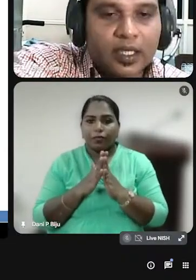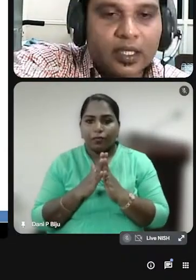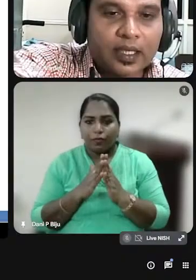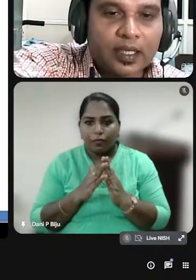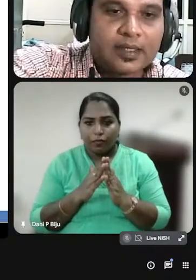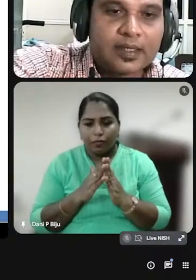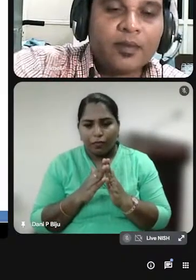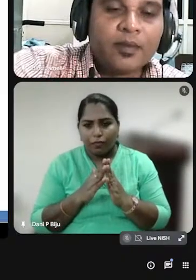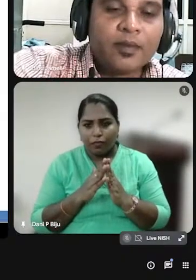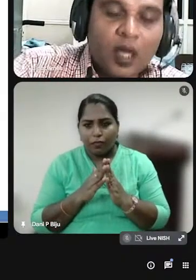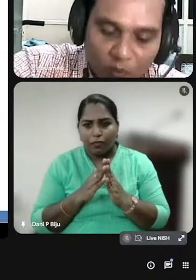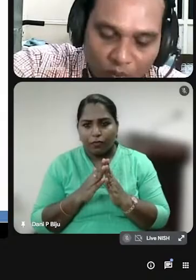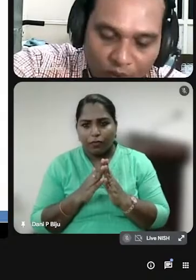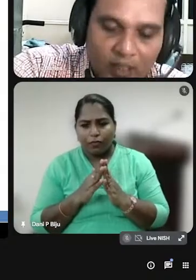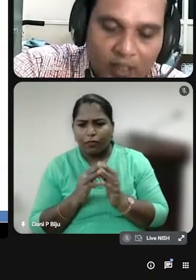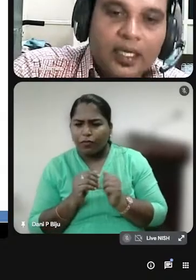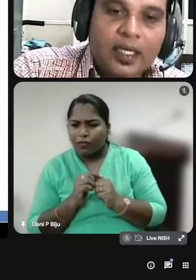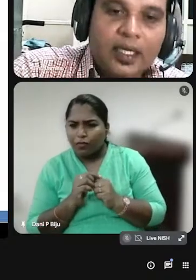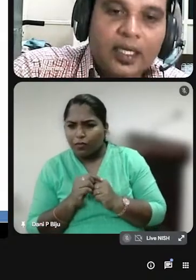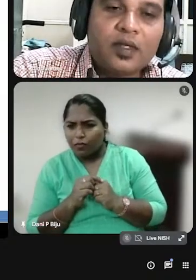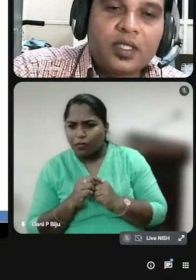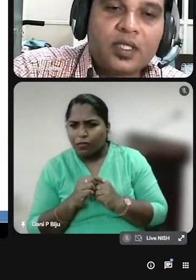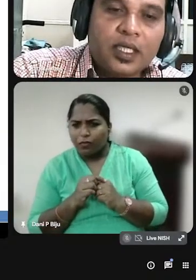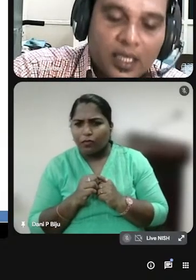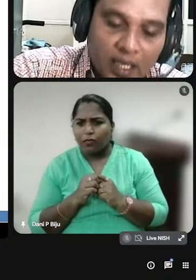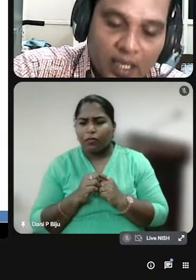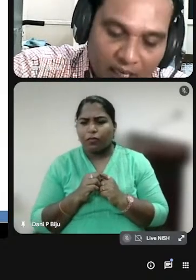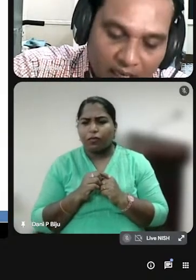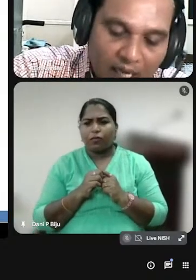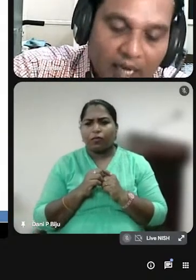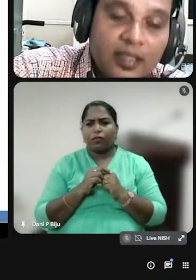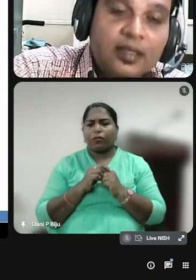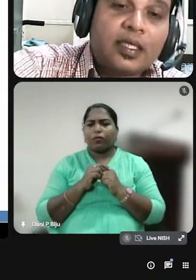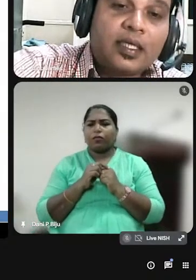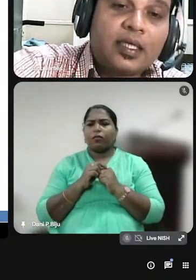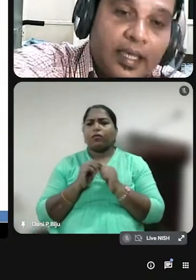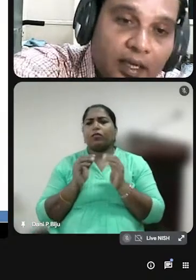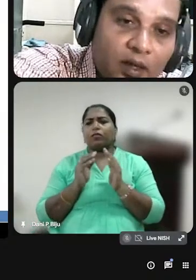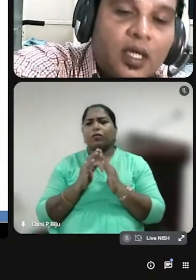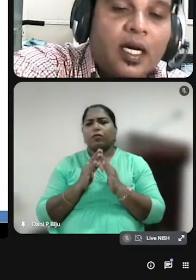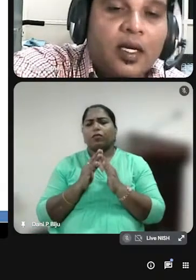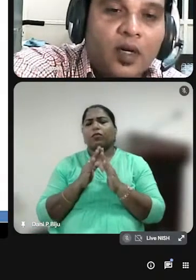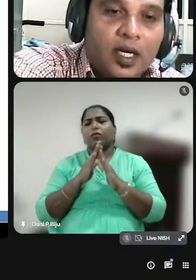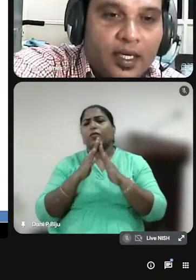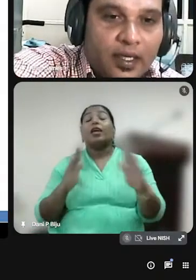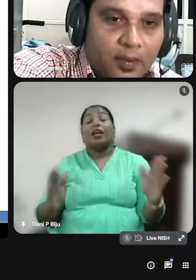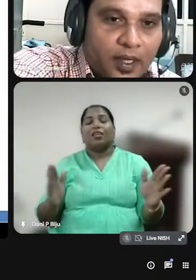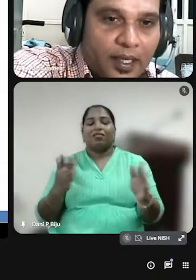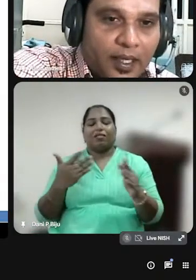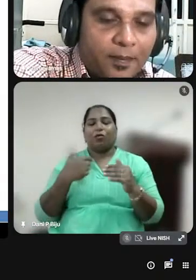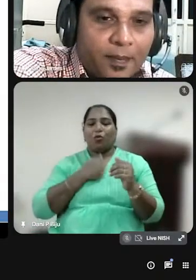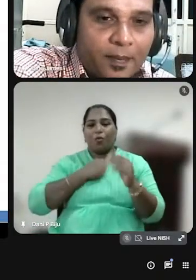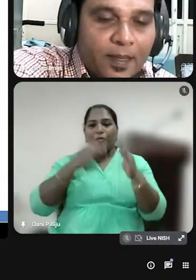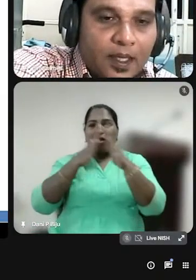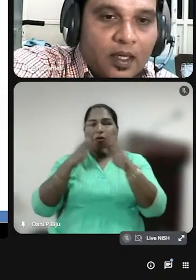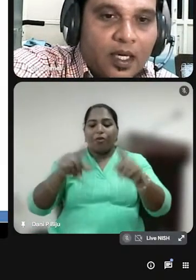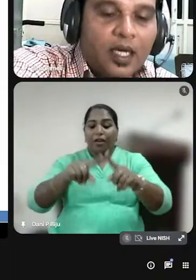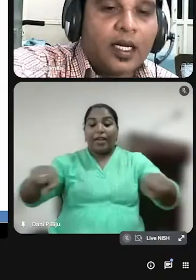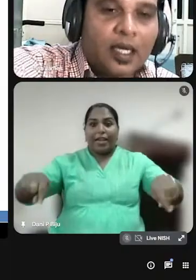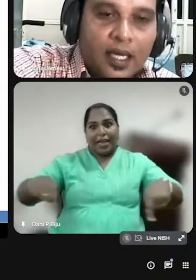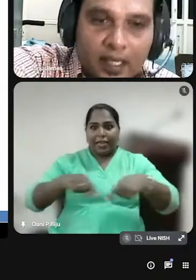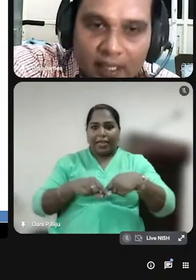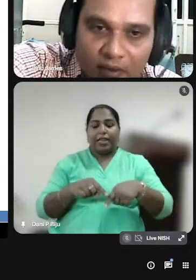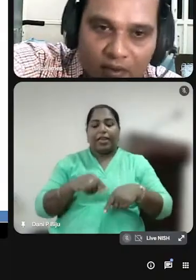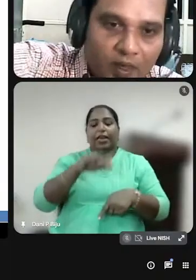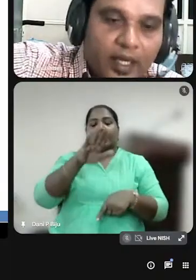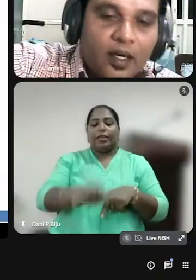2x2 അങ്ങനത്തെ ടൈൽസ്. അപ്പൊ ഒരു ടൈലിൽ കാല് വെച്ച് കഴിഞ്ഞാൽ അടുത്ത ടൈലിലോട്ട് കാല് വെക്കാനായിട്ട് പറയും.